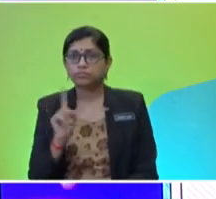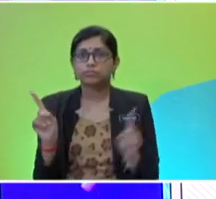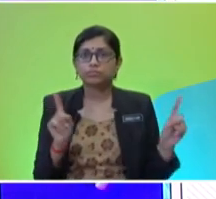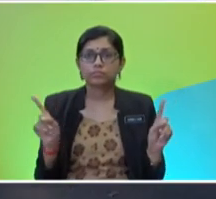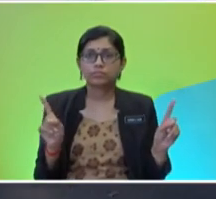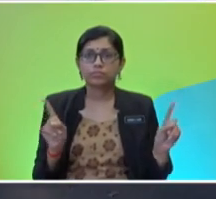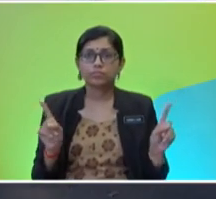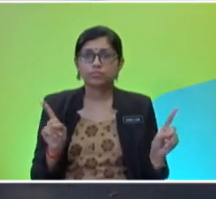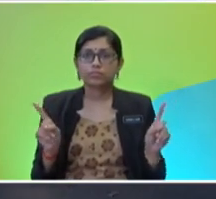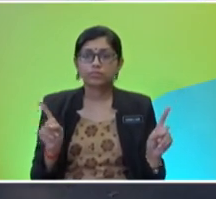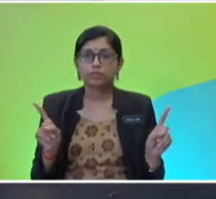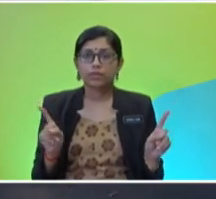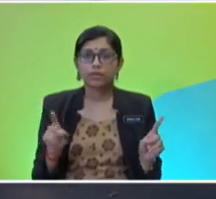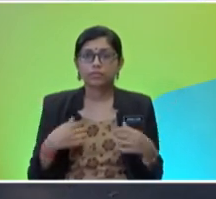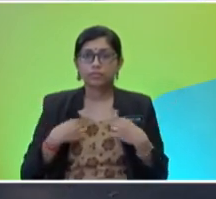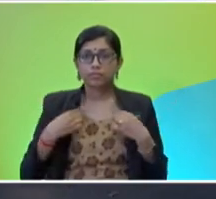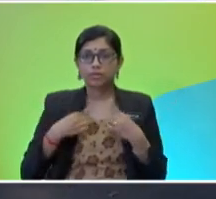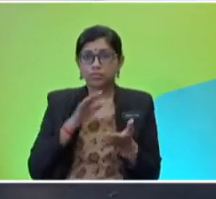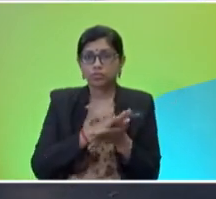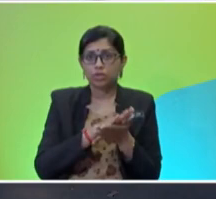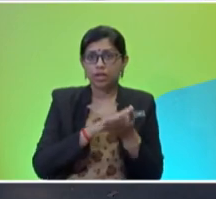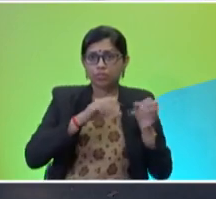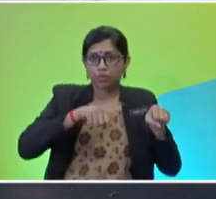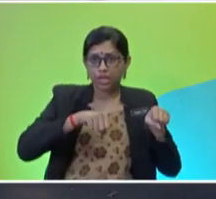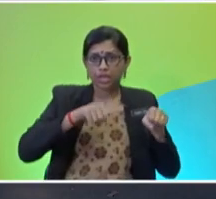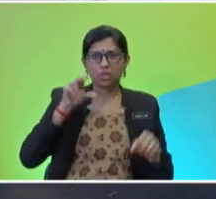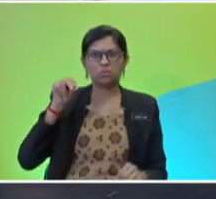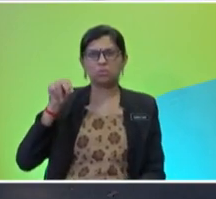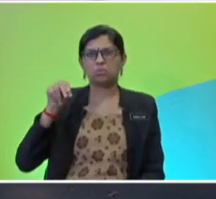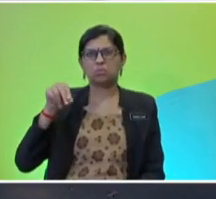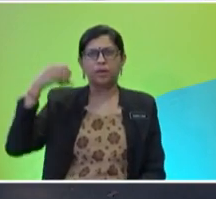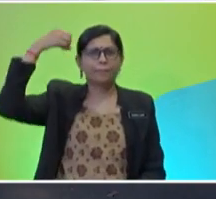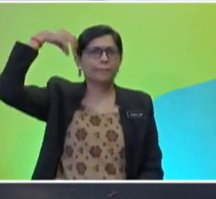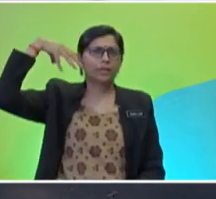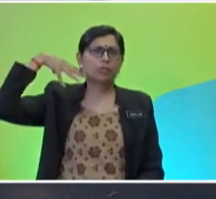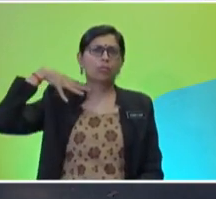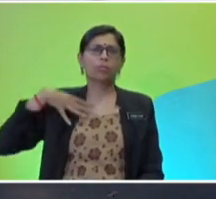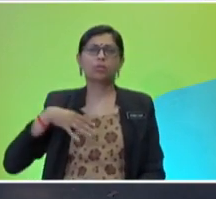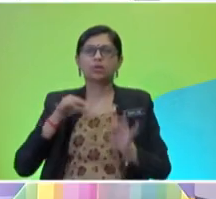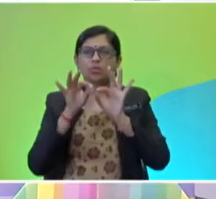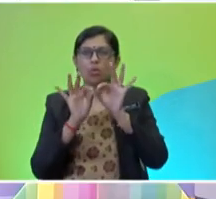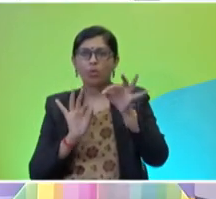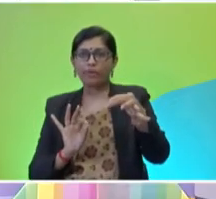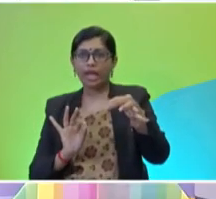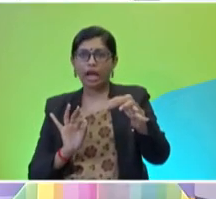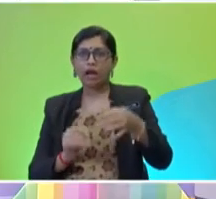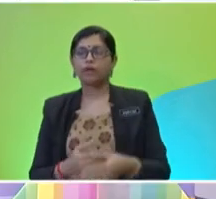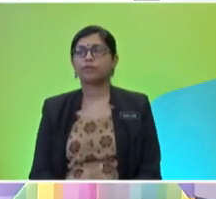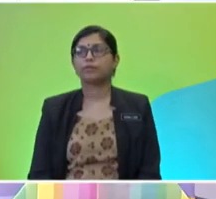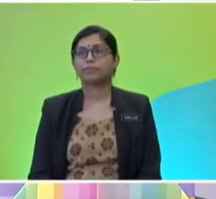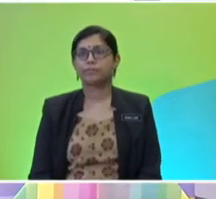Ya, nanti berlari-lari. Peluh-peluh. Terkoyak. Terkoyak. Sebab baju seragam kan macam